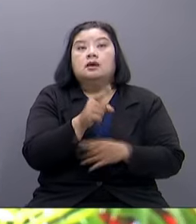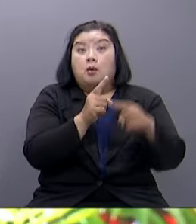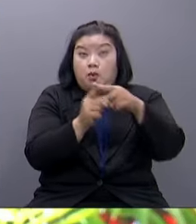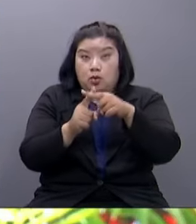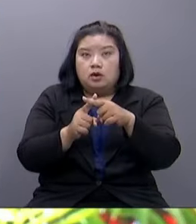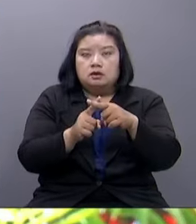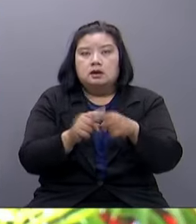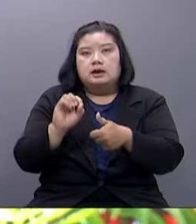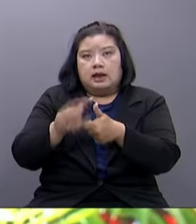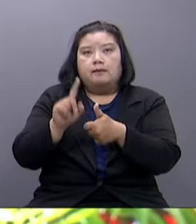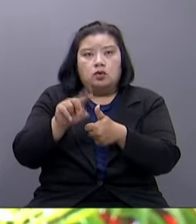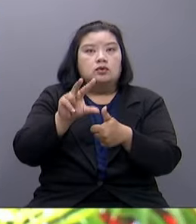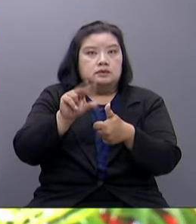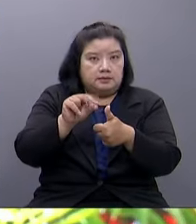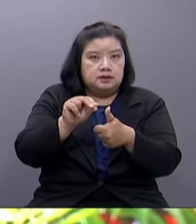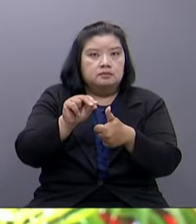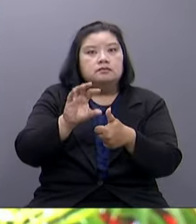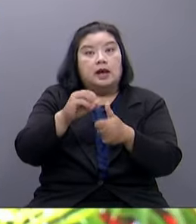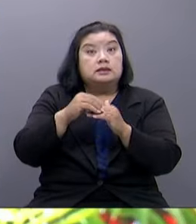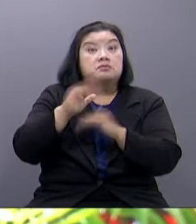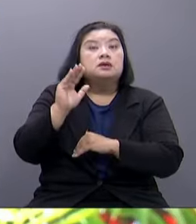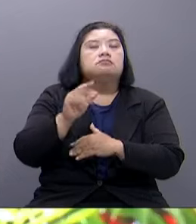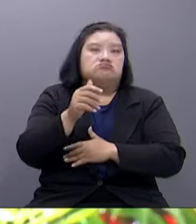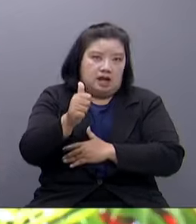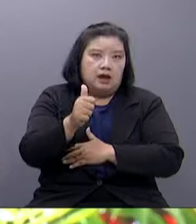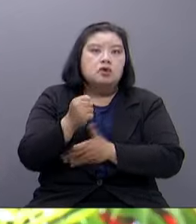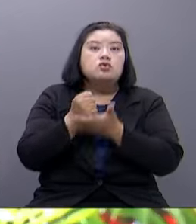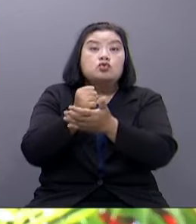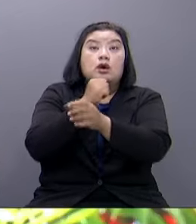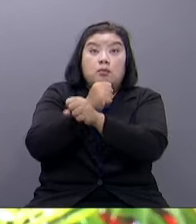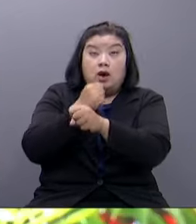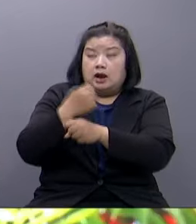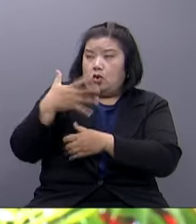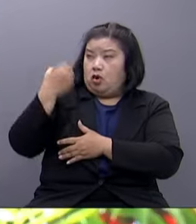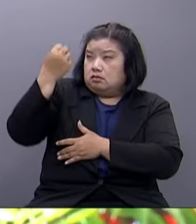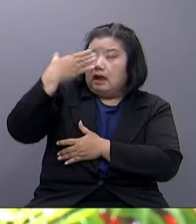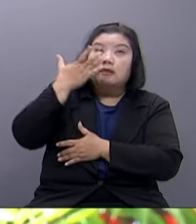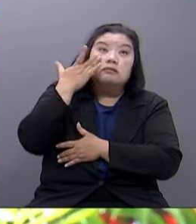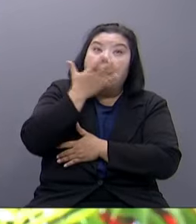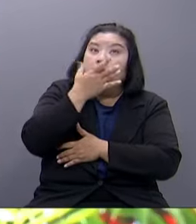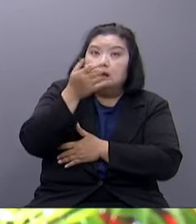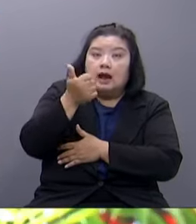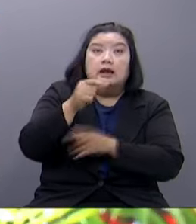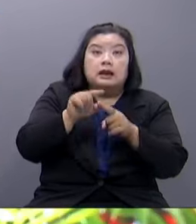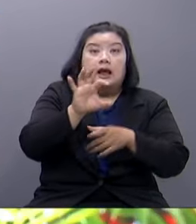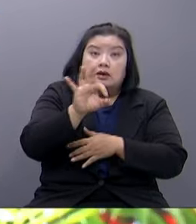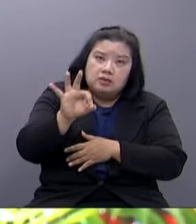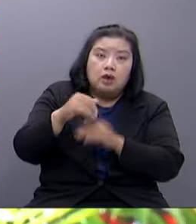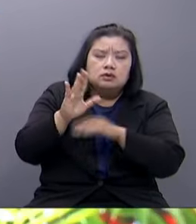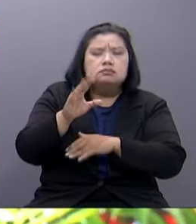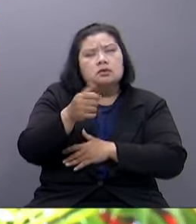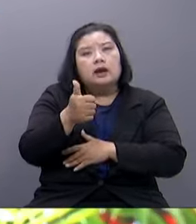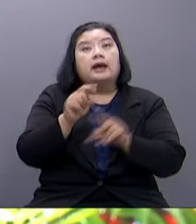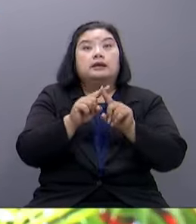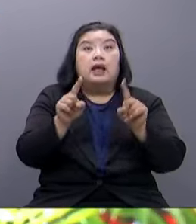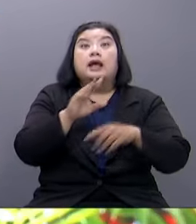ขึ้นไปถึง 50เพราะว่าเปอรเซ็ตในกทจะป้องกแดใท 98% ละถ้ามากก่านี้ก็ 99 ต่ก 1%คันนี้พอเรา